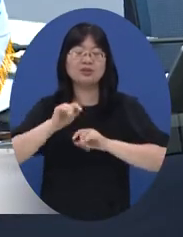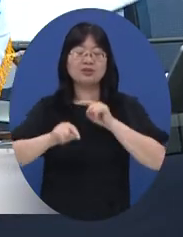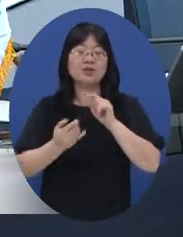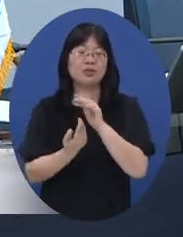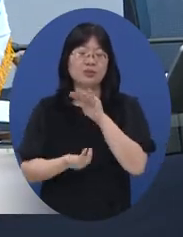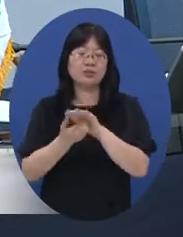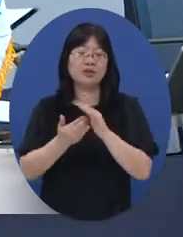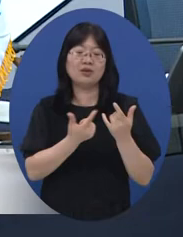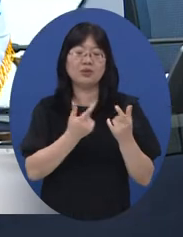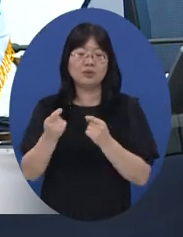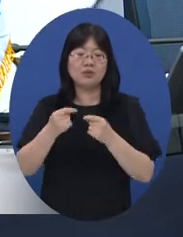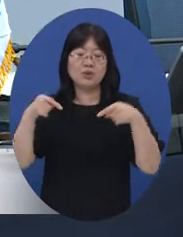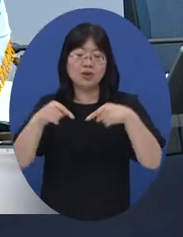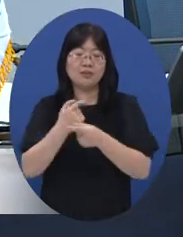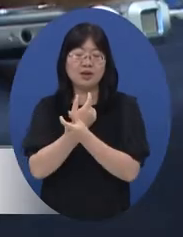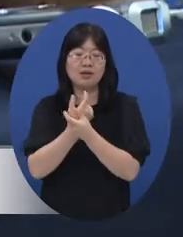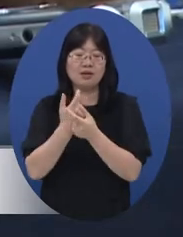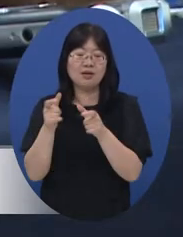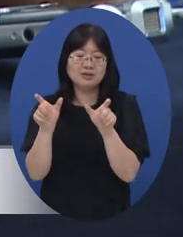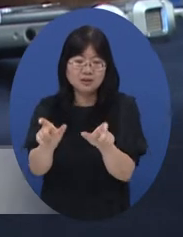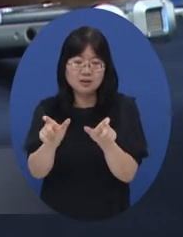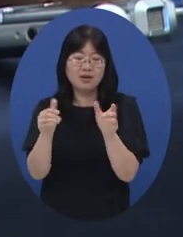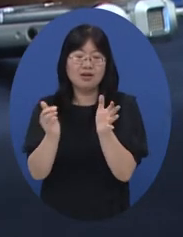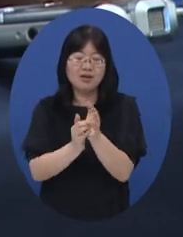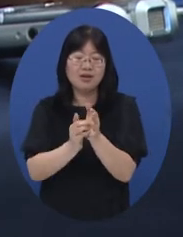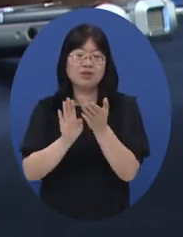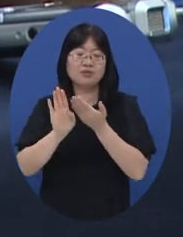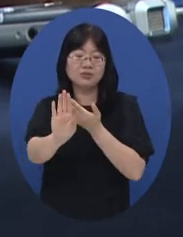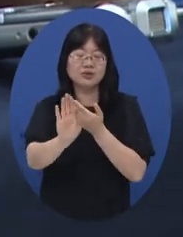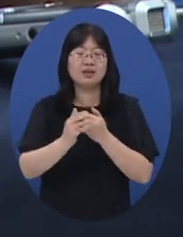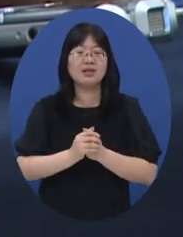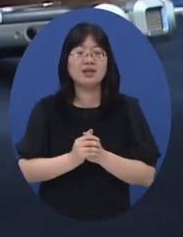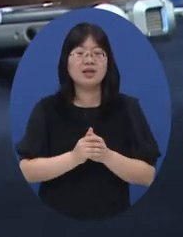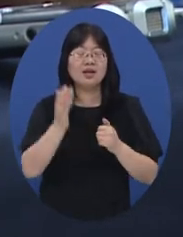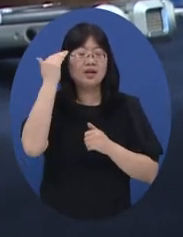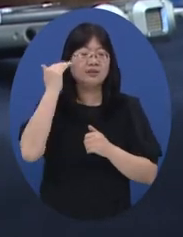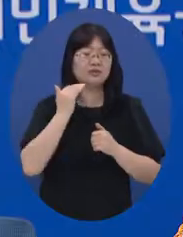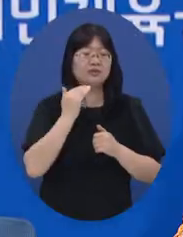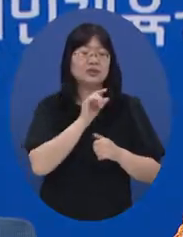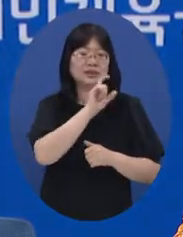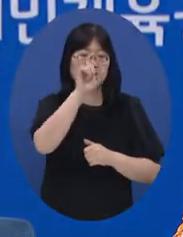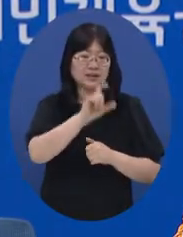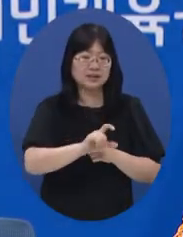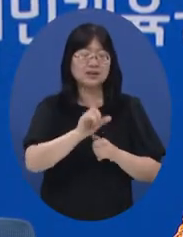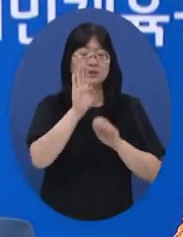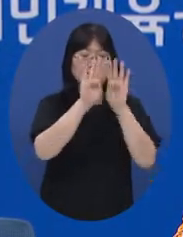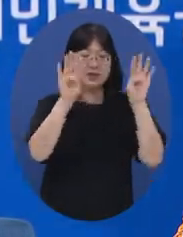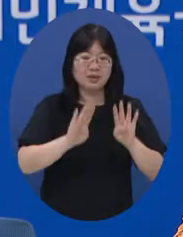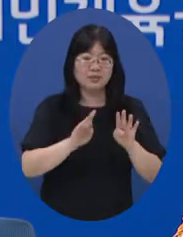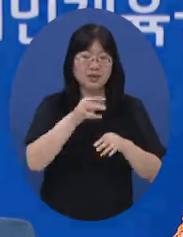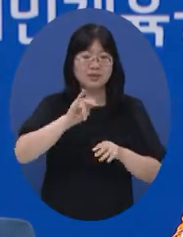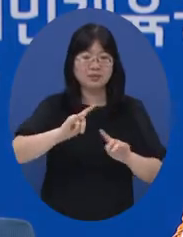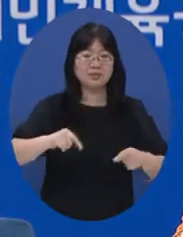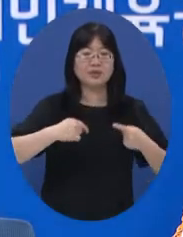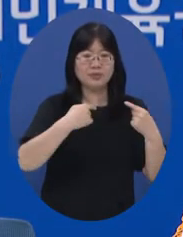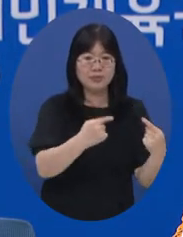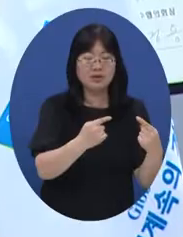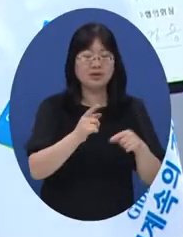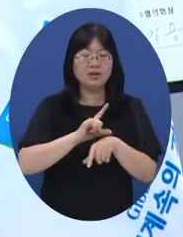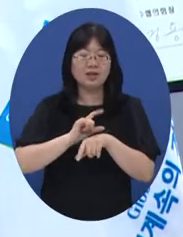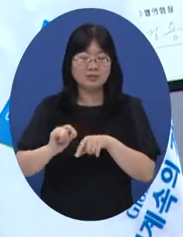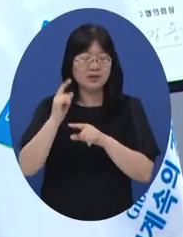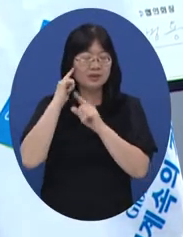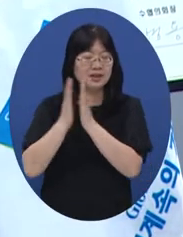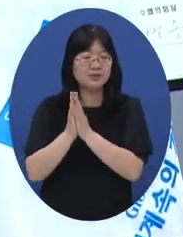공동 협약 3 설명하고 경우도 사무 시군이 1과 대한민국 지방자치 박람회 의식 원작명 지방자치법 발정 안한거 링